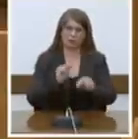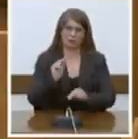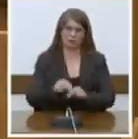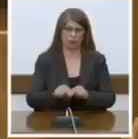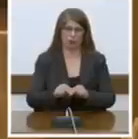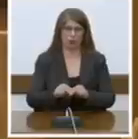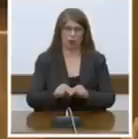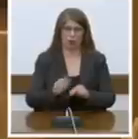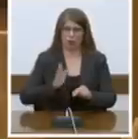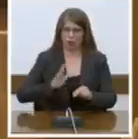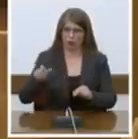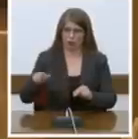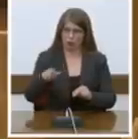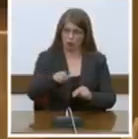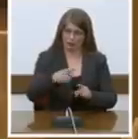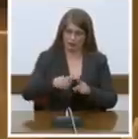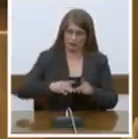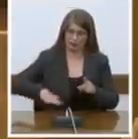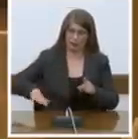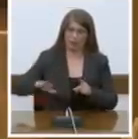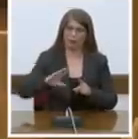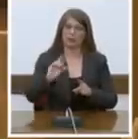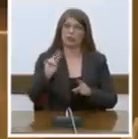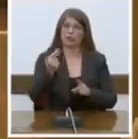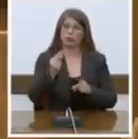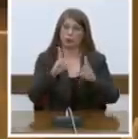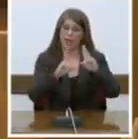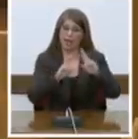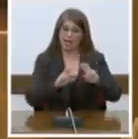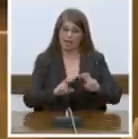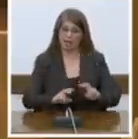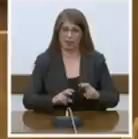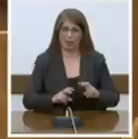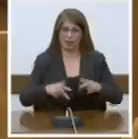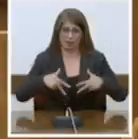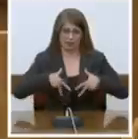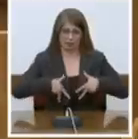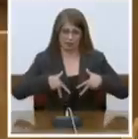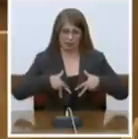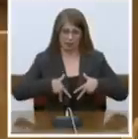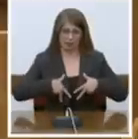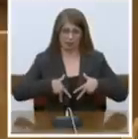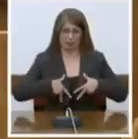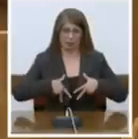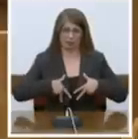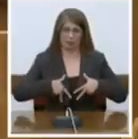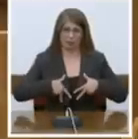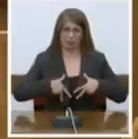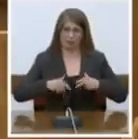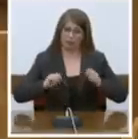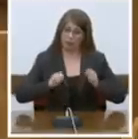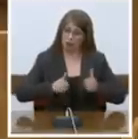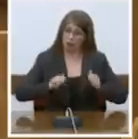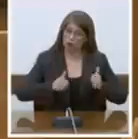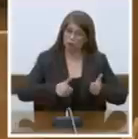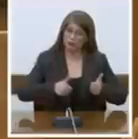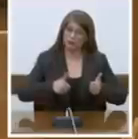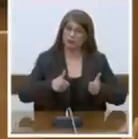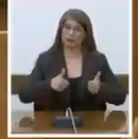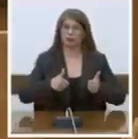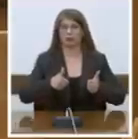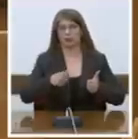πολίτες αυτής της χώρας, η Βουλή ελέγχει την κυβέρνηση και τις πρωτοβουλίες της, η